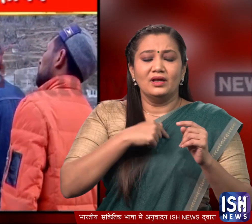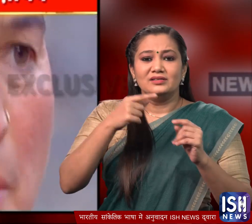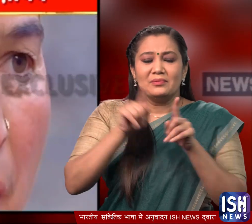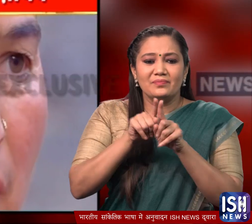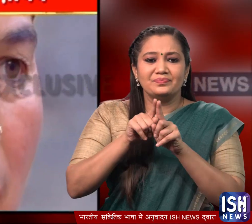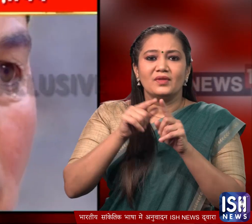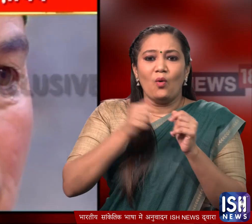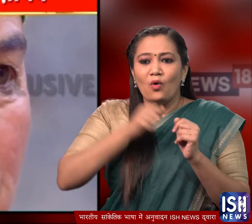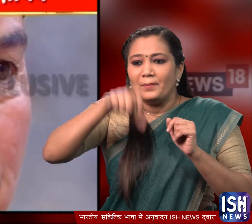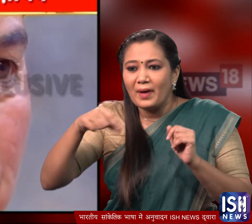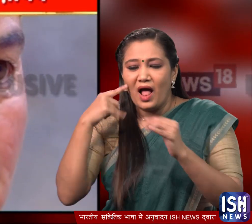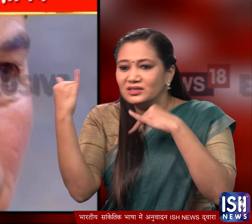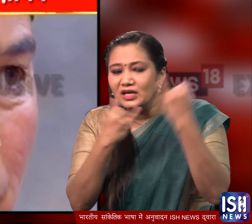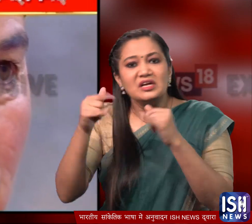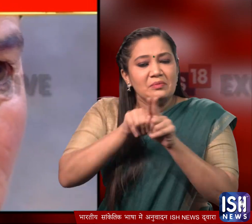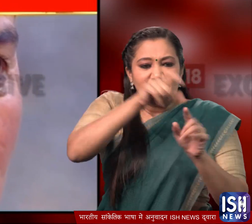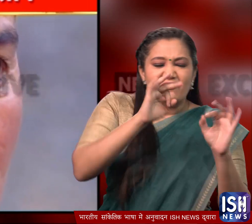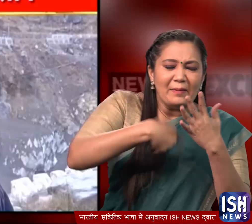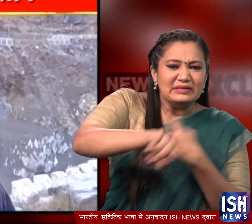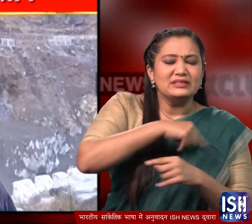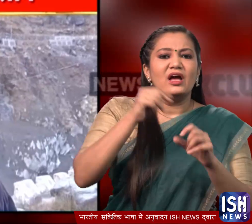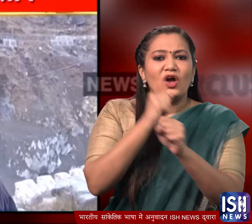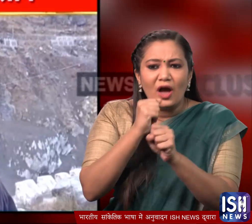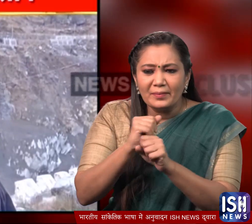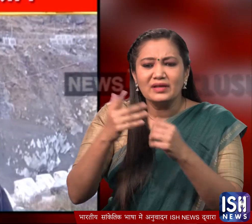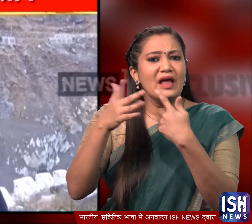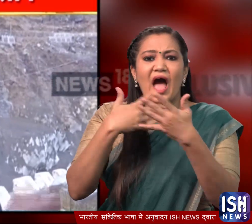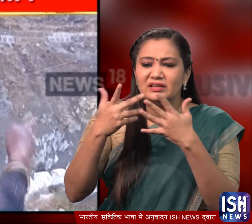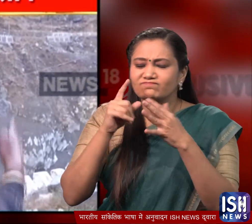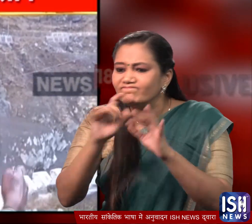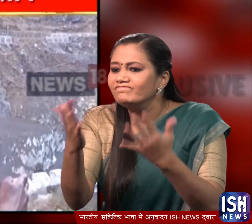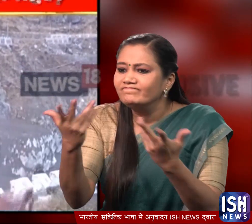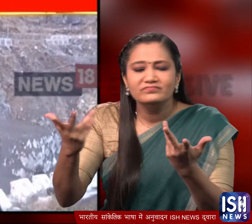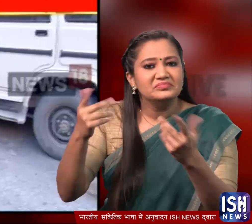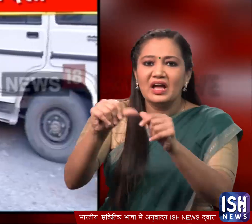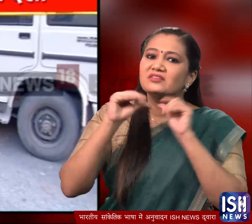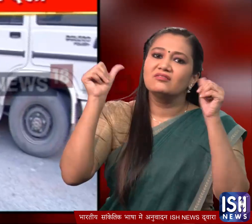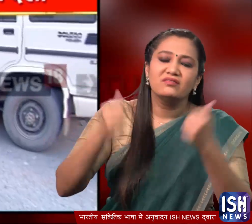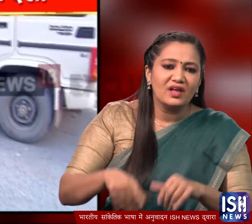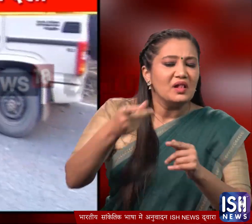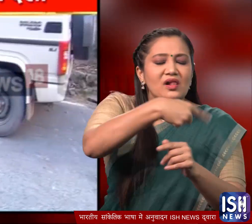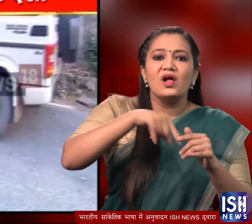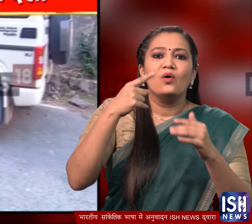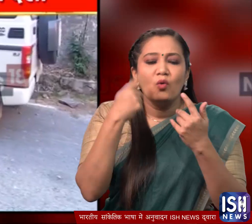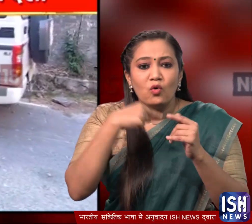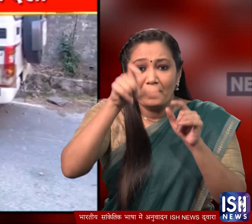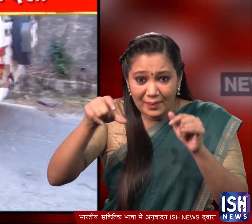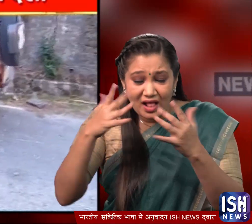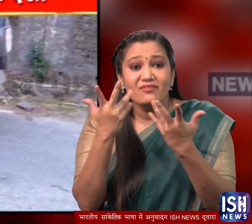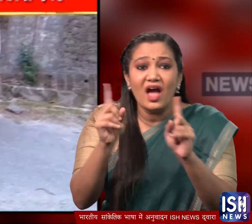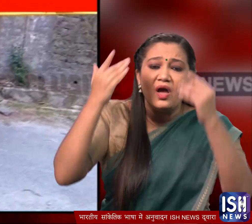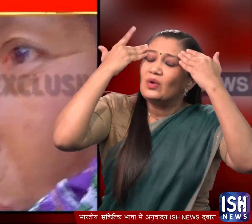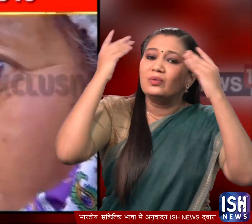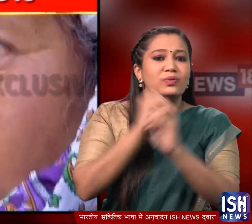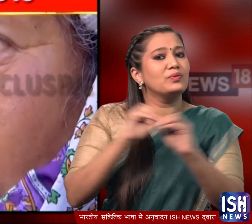है जो हादसे के बाद से ही अपनों की तलाश में घूम रहे हैं। न सरकारी एजेंसियों के पास उनके सवालों का जवाब है और न ही किसी के पास उनके अपनों की